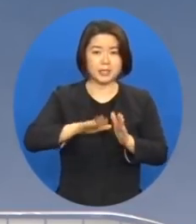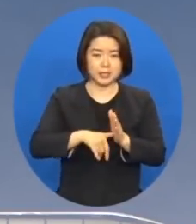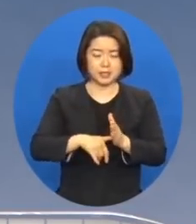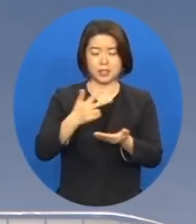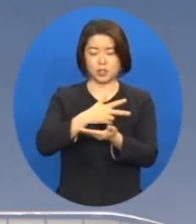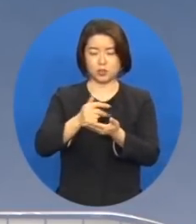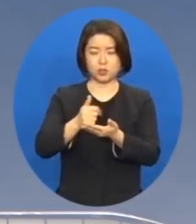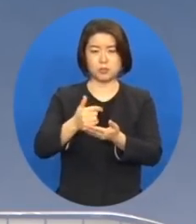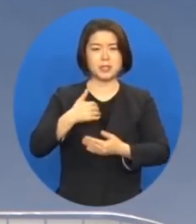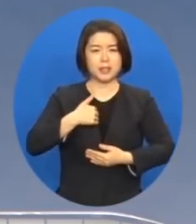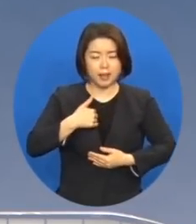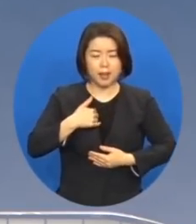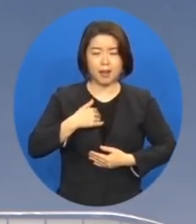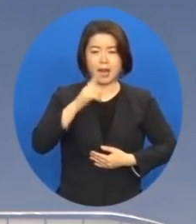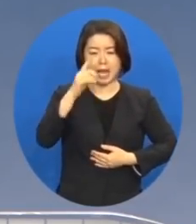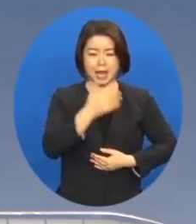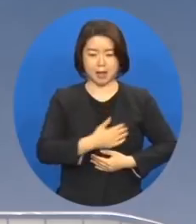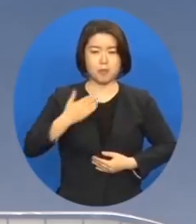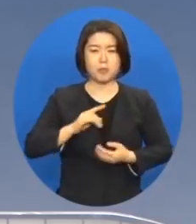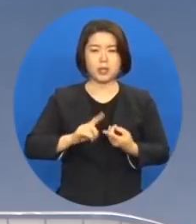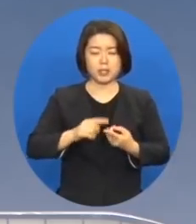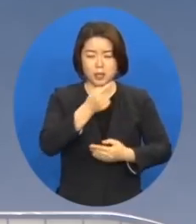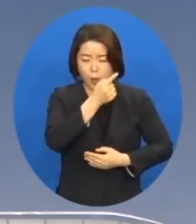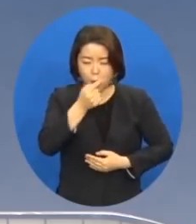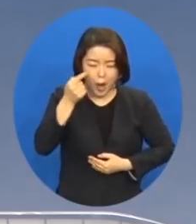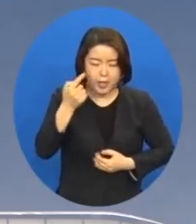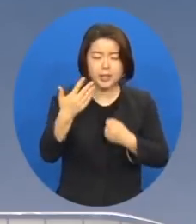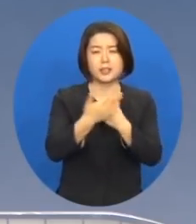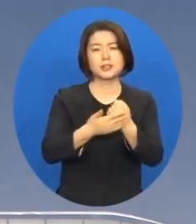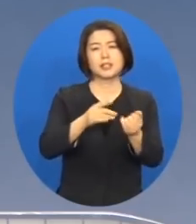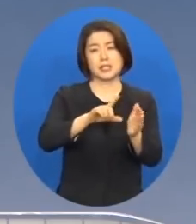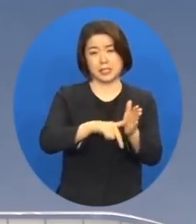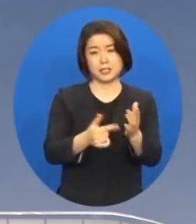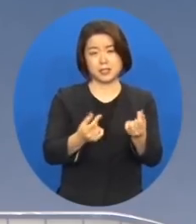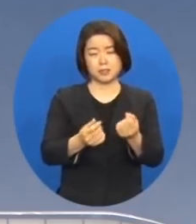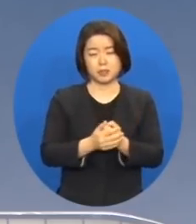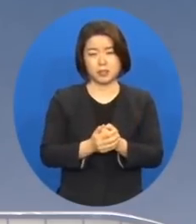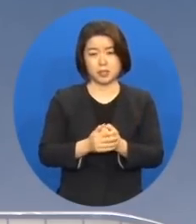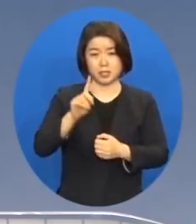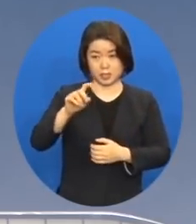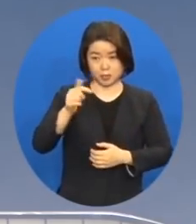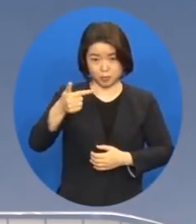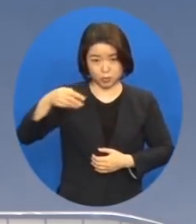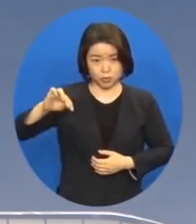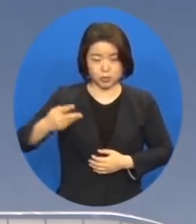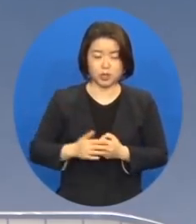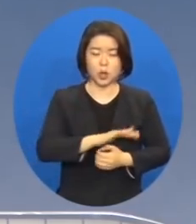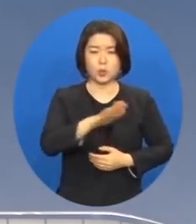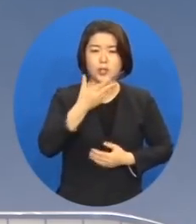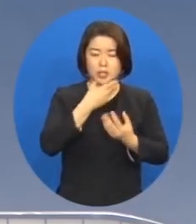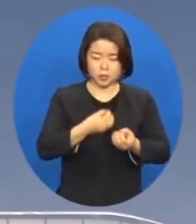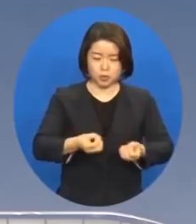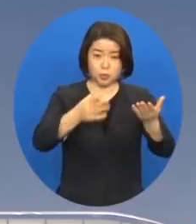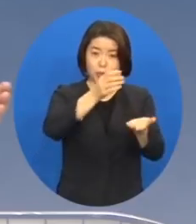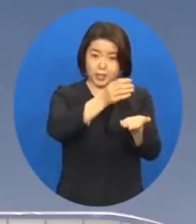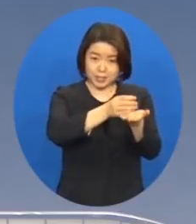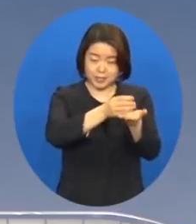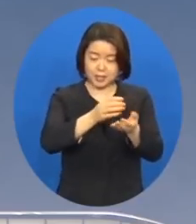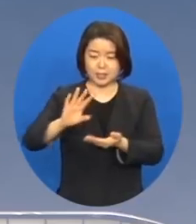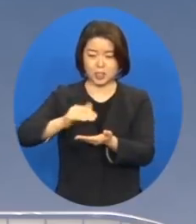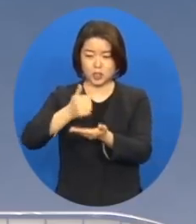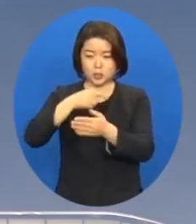몸인 것을 계속 확인하는 은혜의 시간입니다. 16절에 우리가 축복하는 축복의 잔은 그리스도의